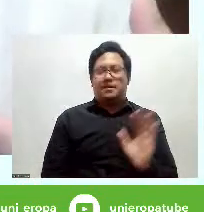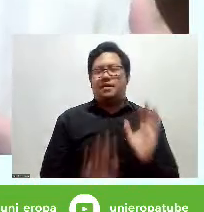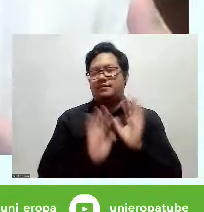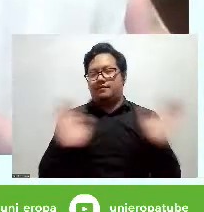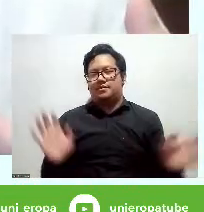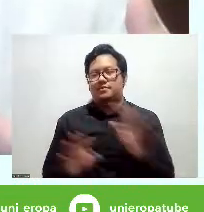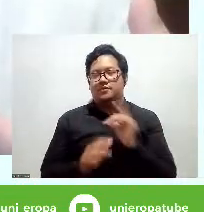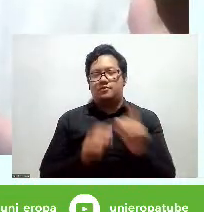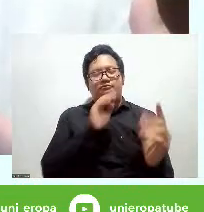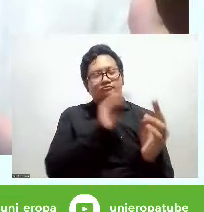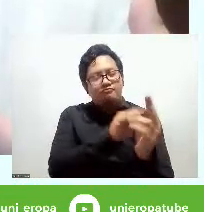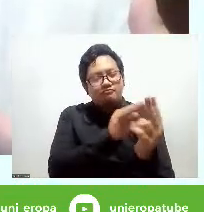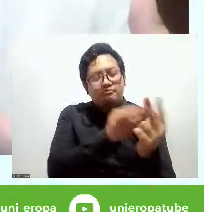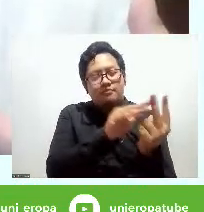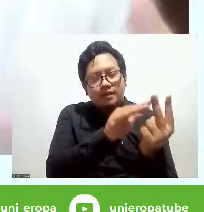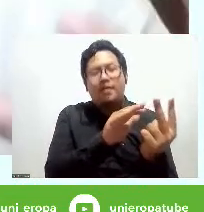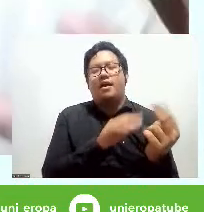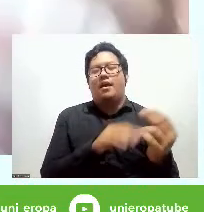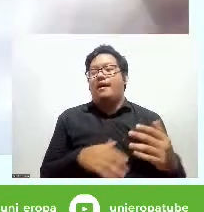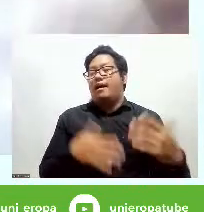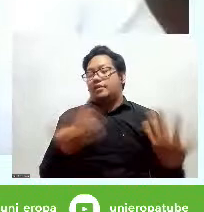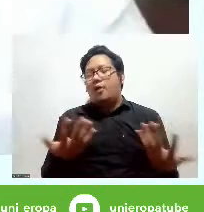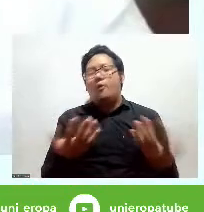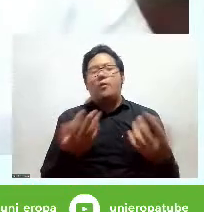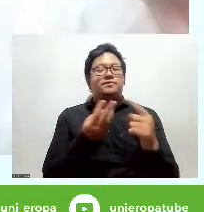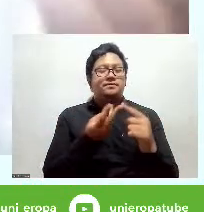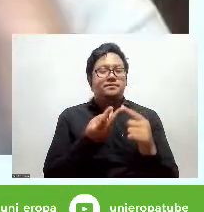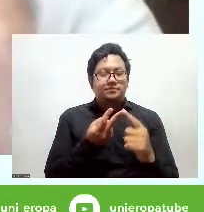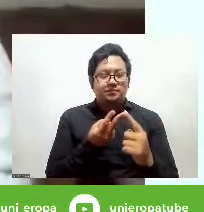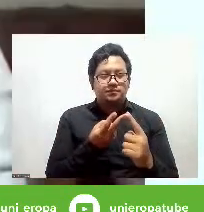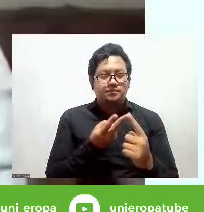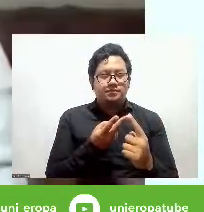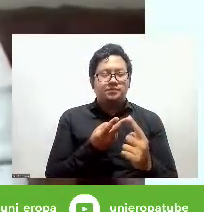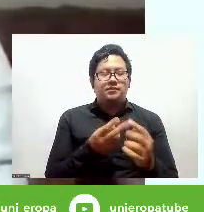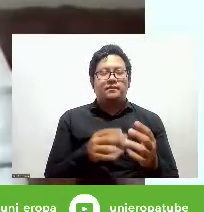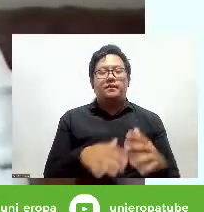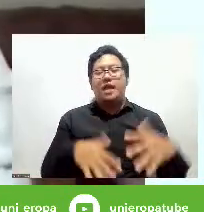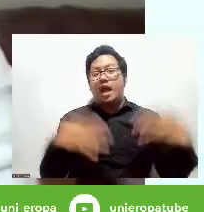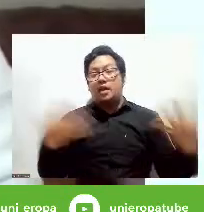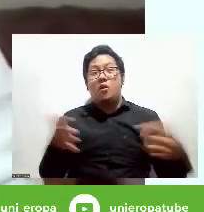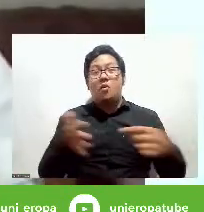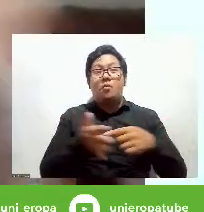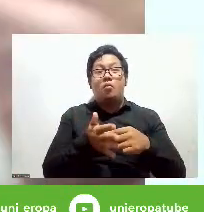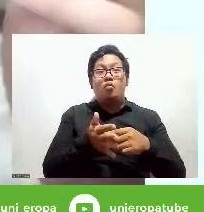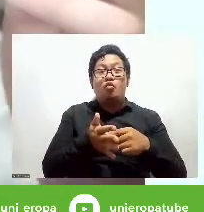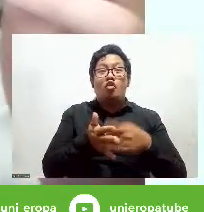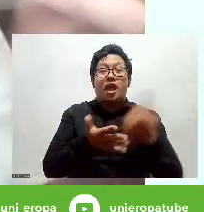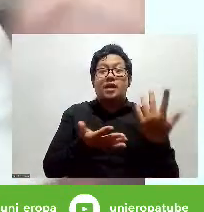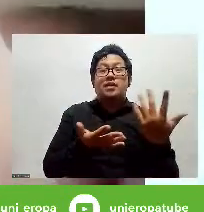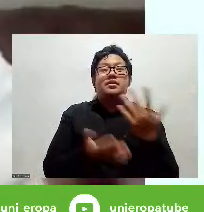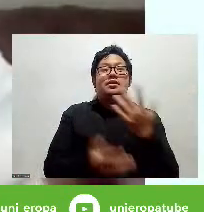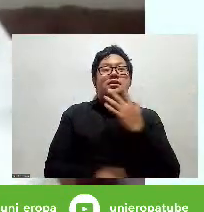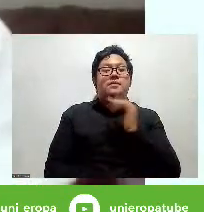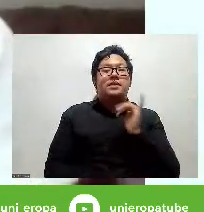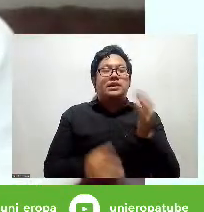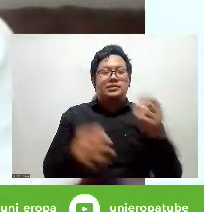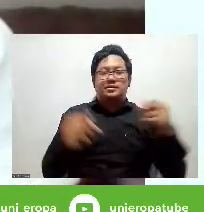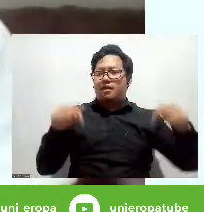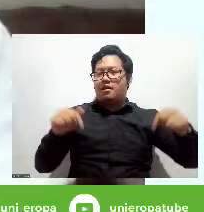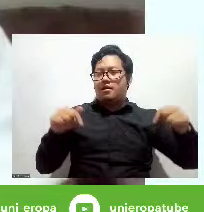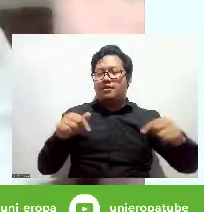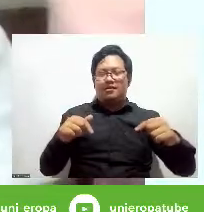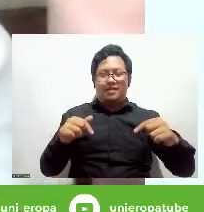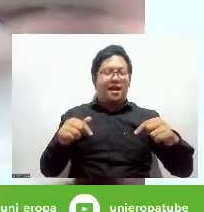bisa mulai untuk eh eh ini sekarang ini jamak zaman lebih lebih enak didengar